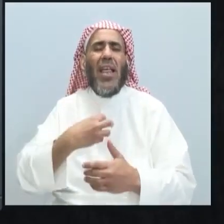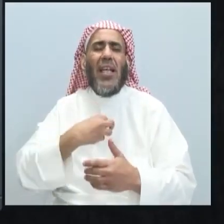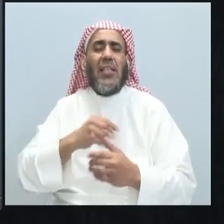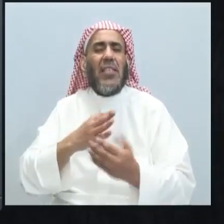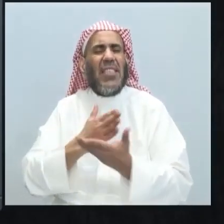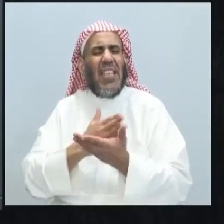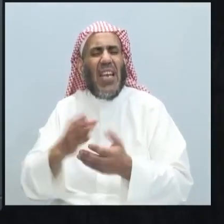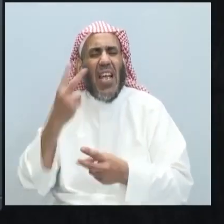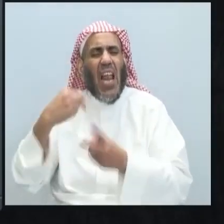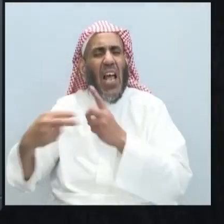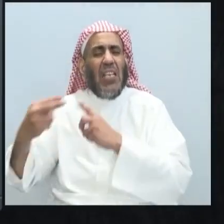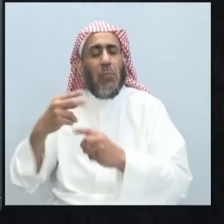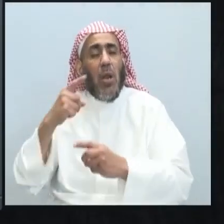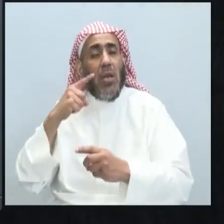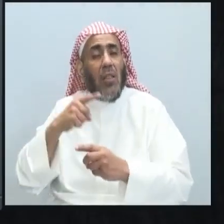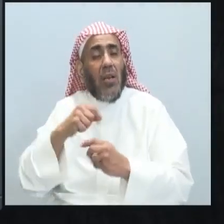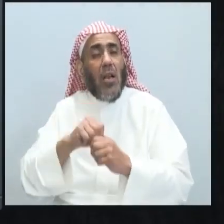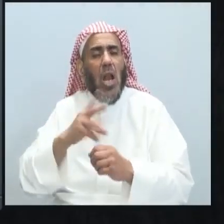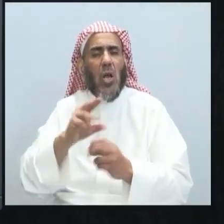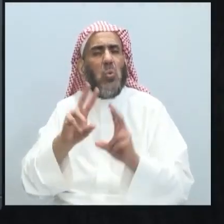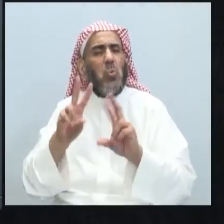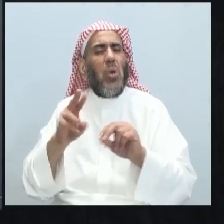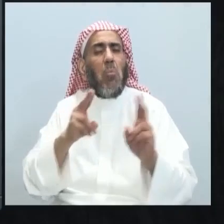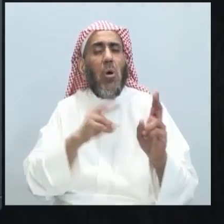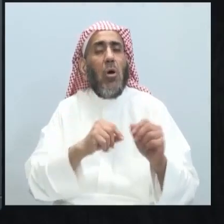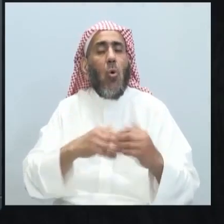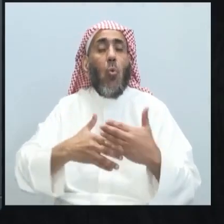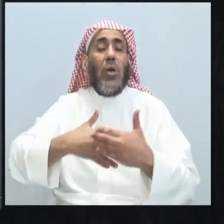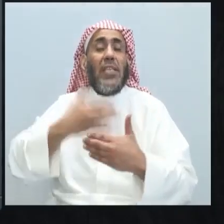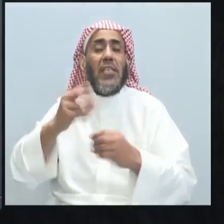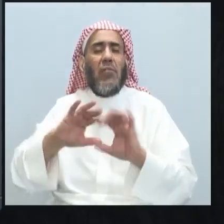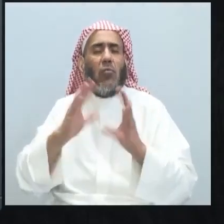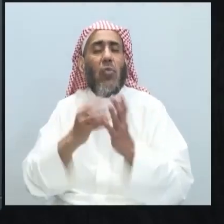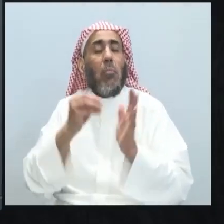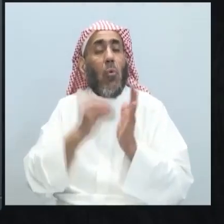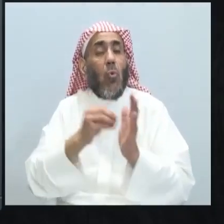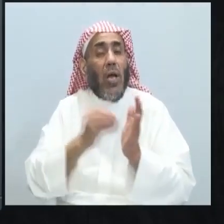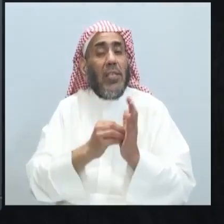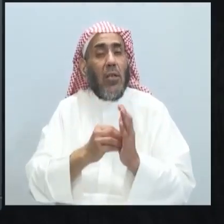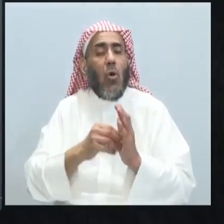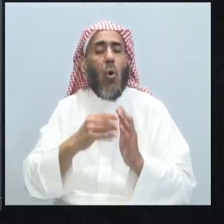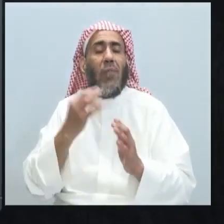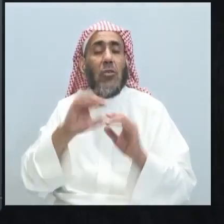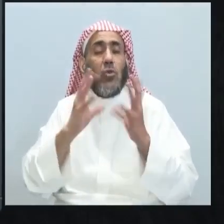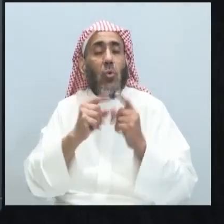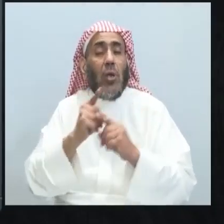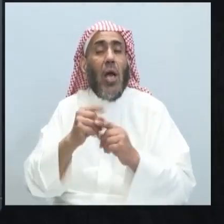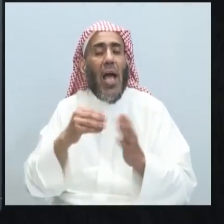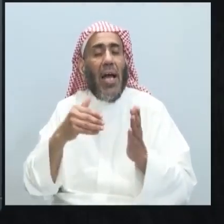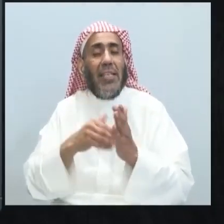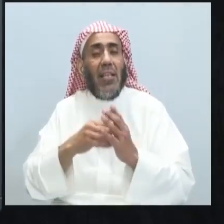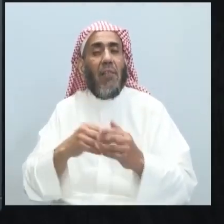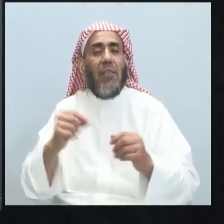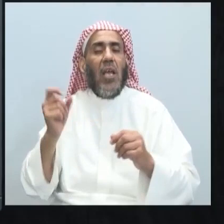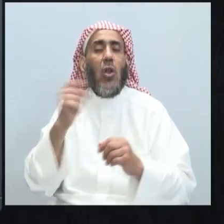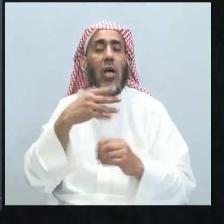ترك القديم النظر اليه لكن دون محاكاته والتجديد في كل شيء في الموضوعات وفي الصور والاغراض وايضا حتى في